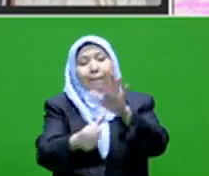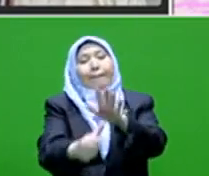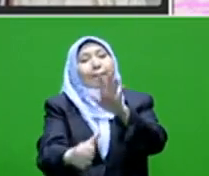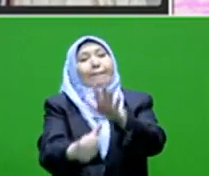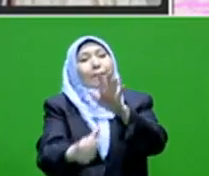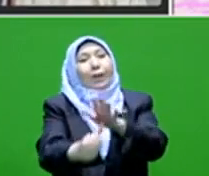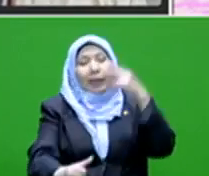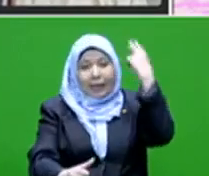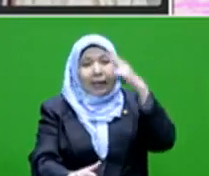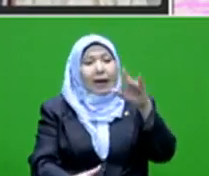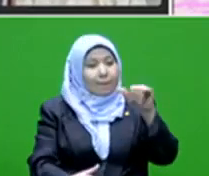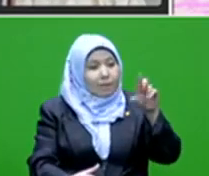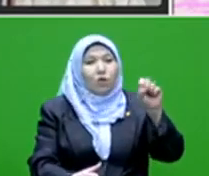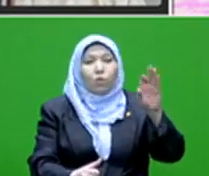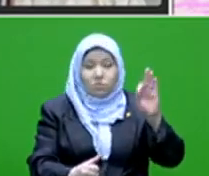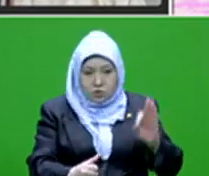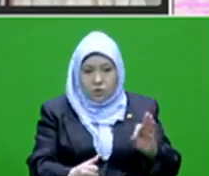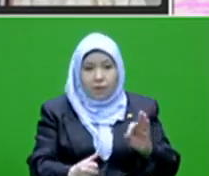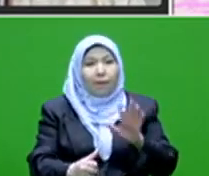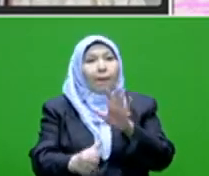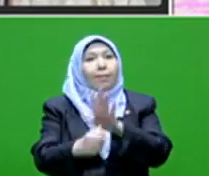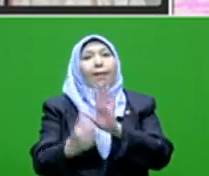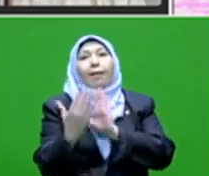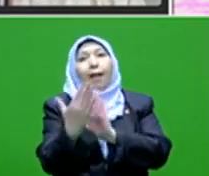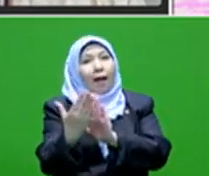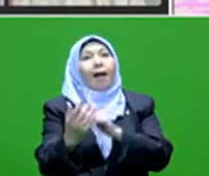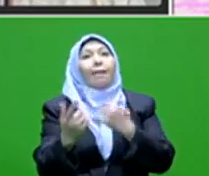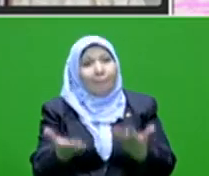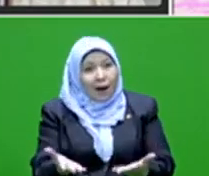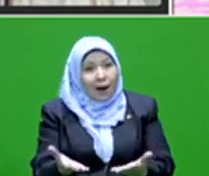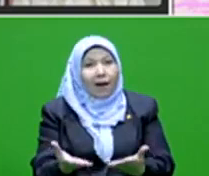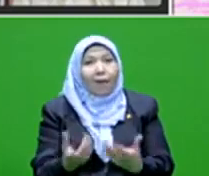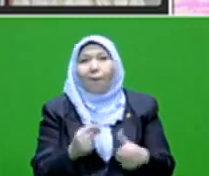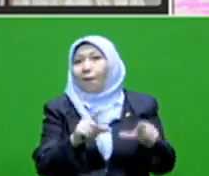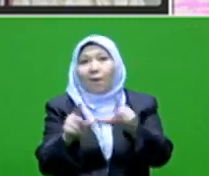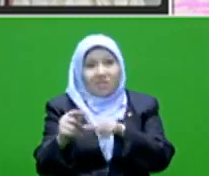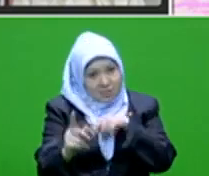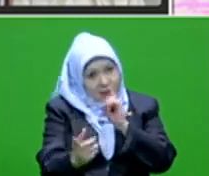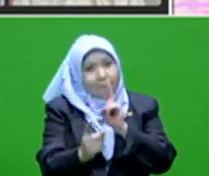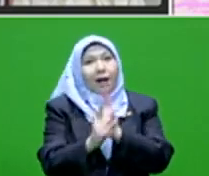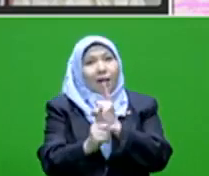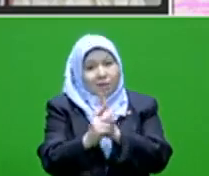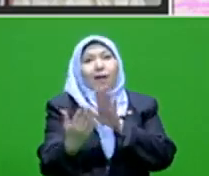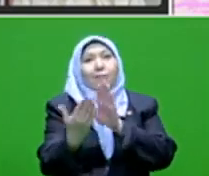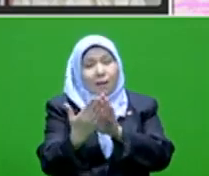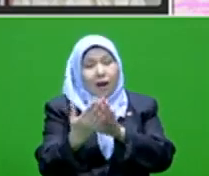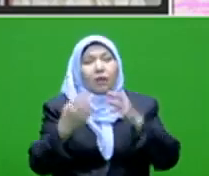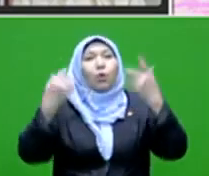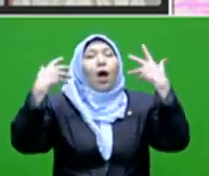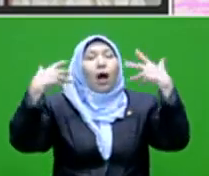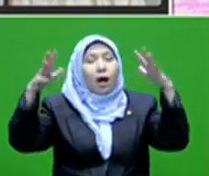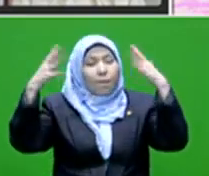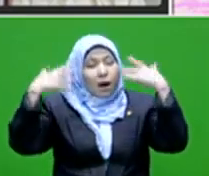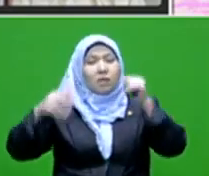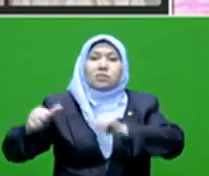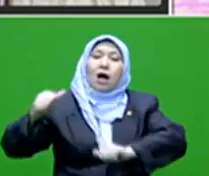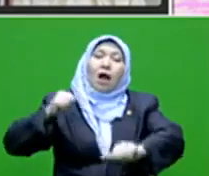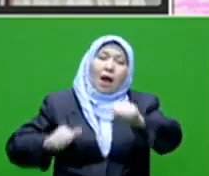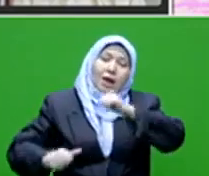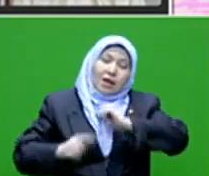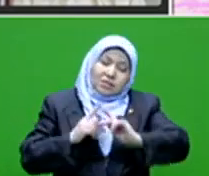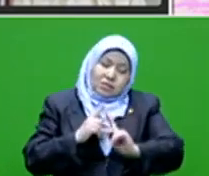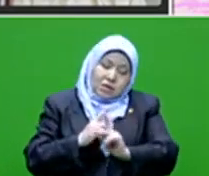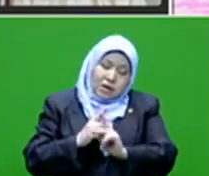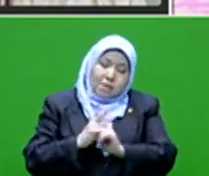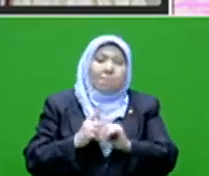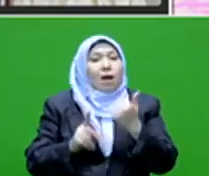Yusuf. Padahal kutuk tu kat depan-depan. Kan? Mujurlah, alhamdulillah lah. Hebatnya Nabi Yusuf, akhlaknya ni disimpan